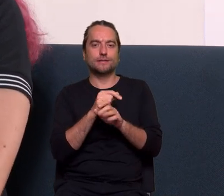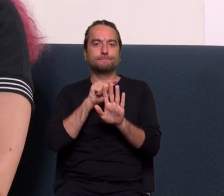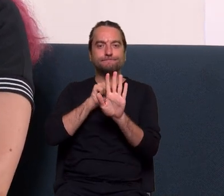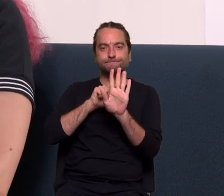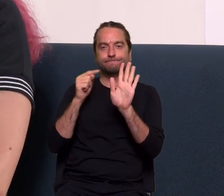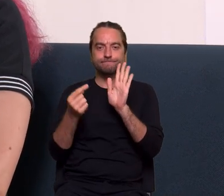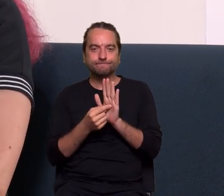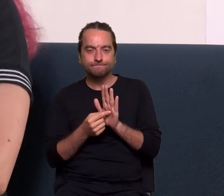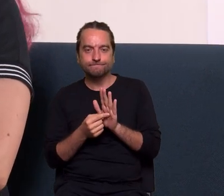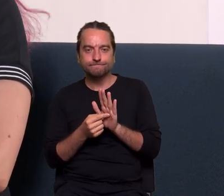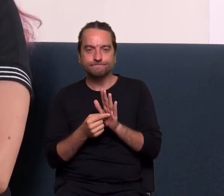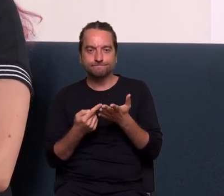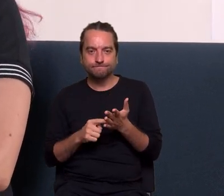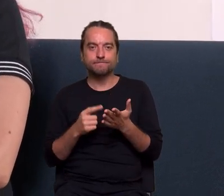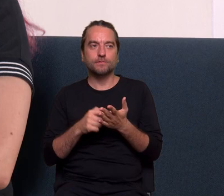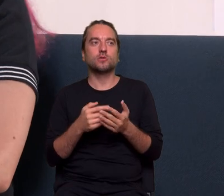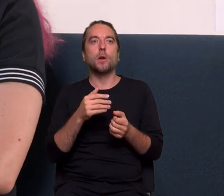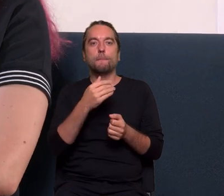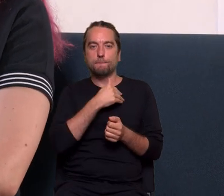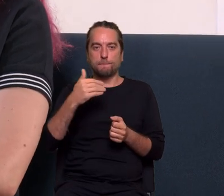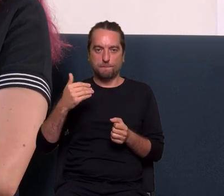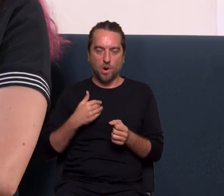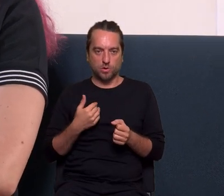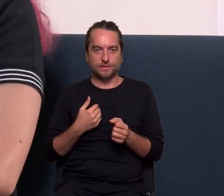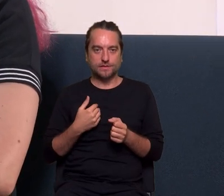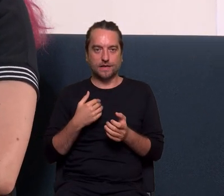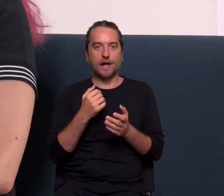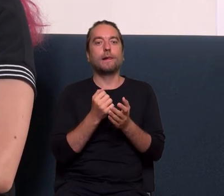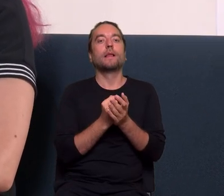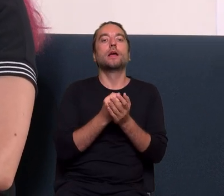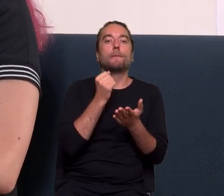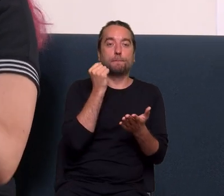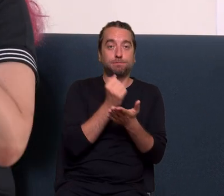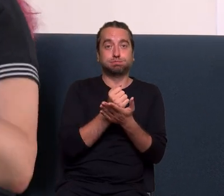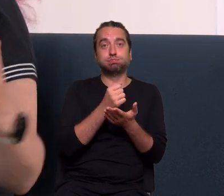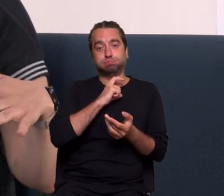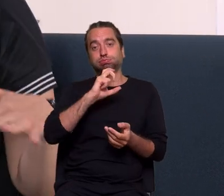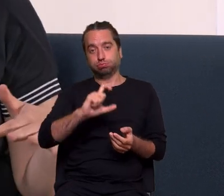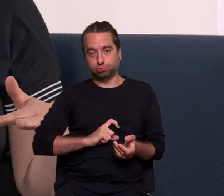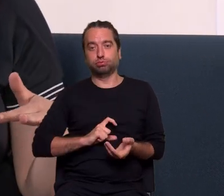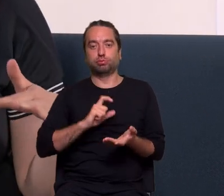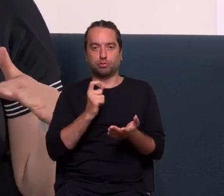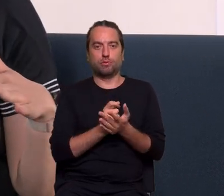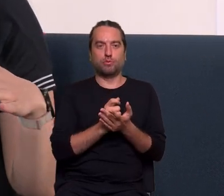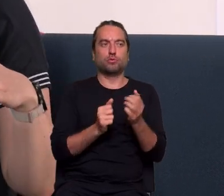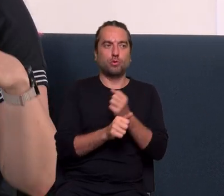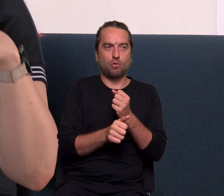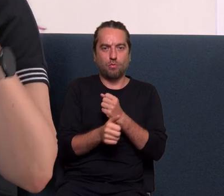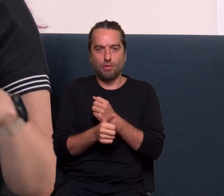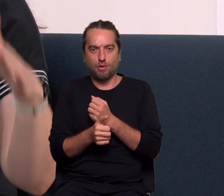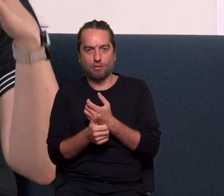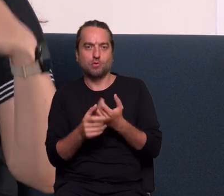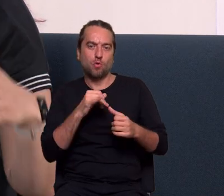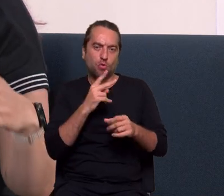znaczy, polska biurokracja tworzyła te dokumenty na rewersach niemieckich. I to samo działo się na przykład w Czechosłowacji.